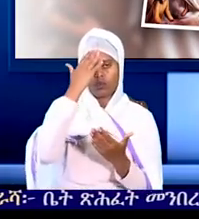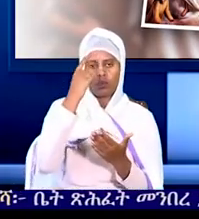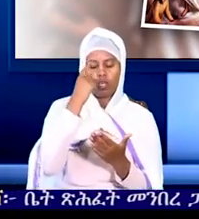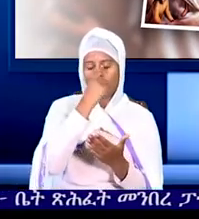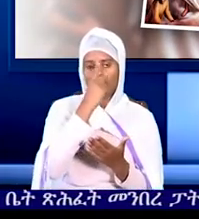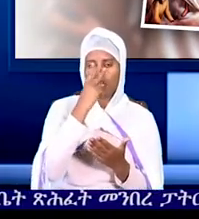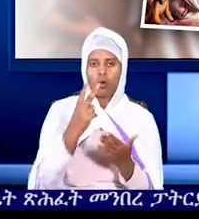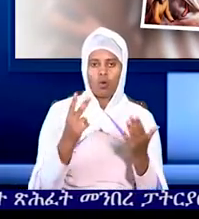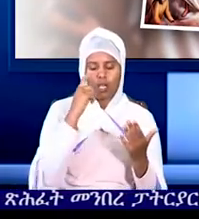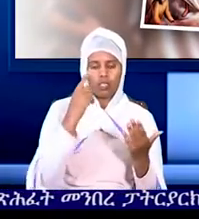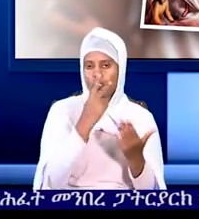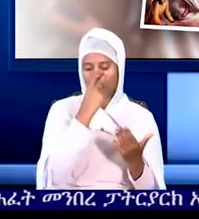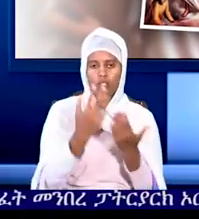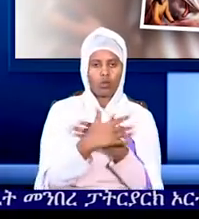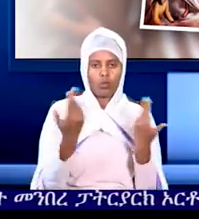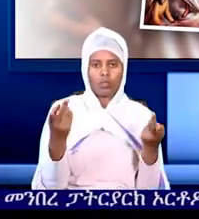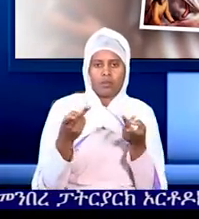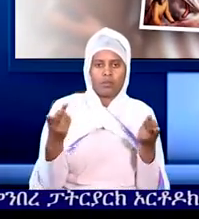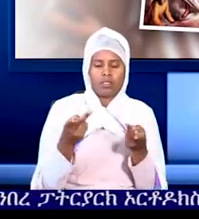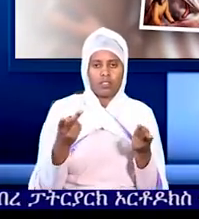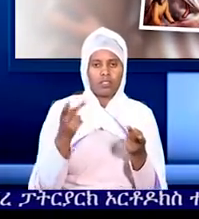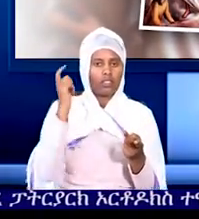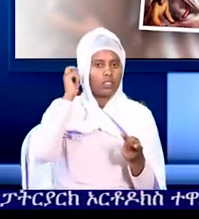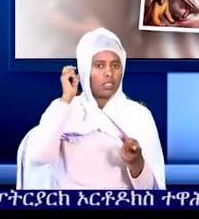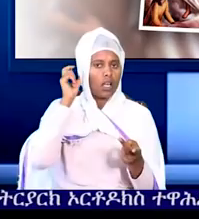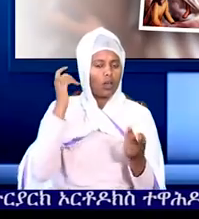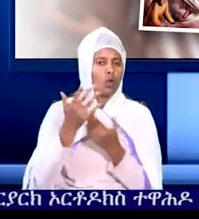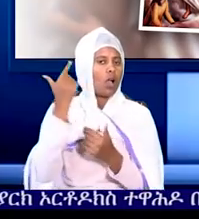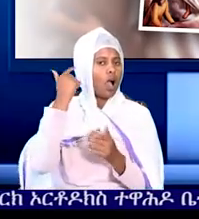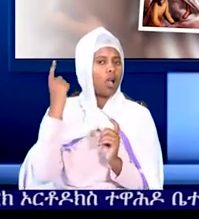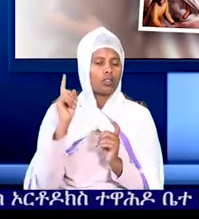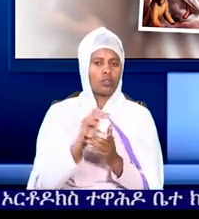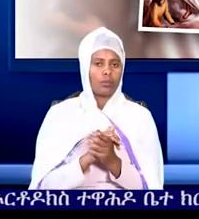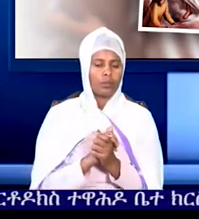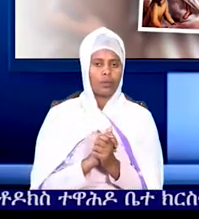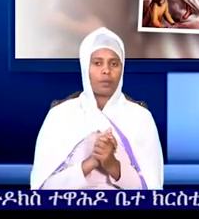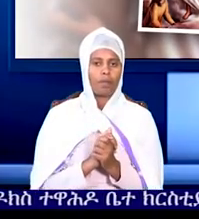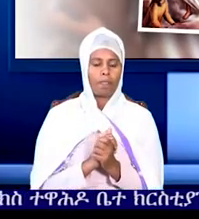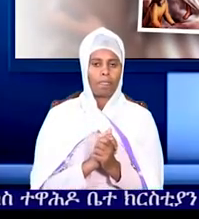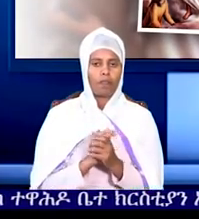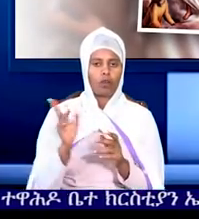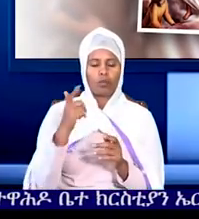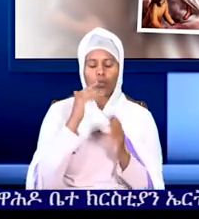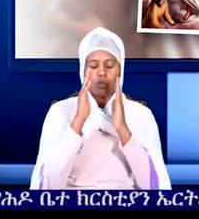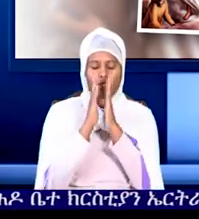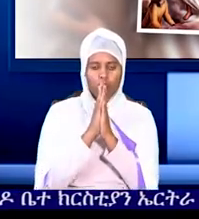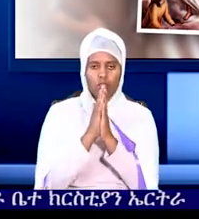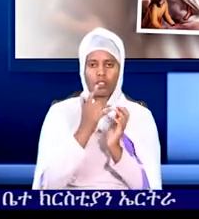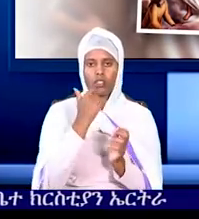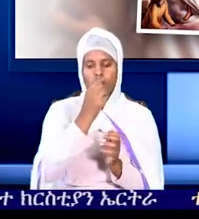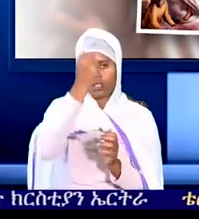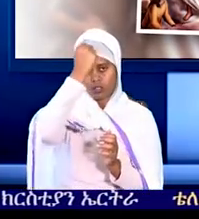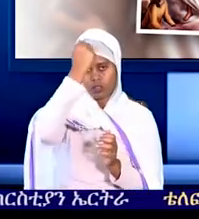እናፈለጥዎ ከምዘይፈለጥዎ ዓይኒ ከለዎም ዓይኒ ከምዘይብሎም እዝኒ ከለዎም እዝኒ ከምዘይብሎም